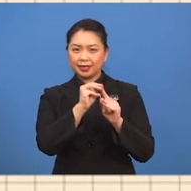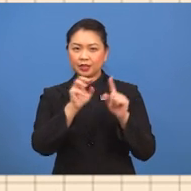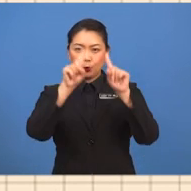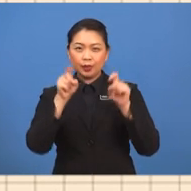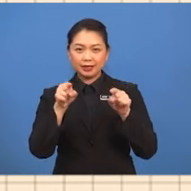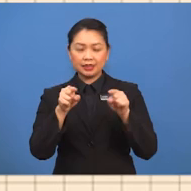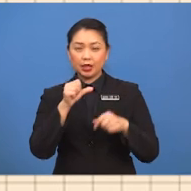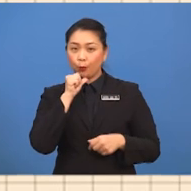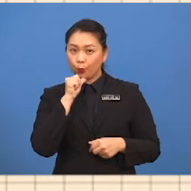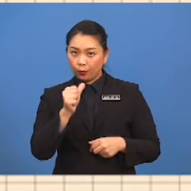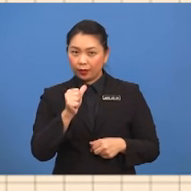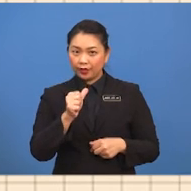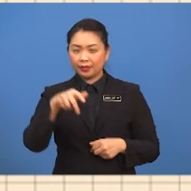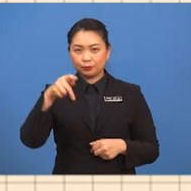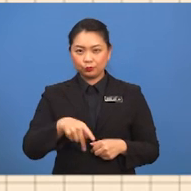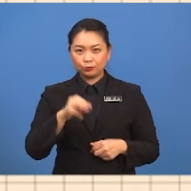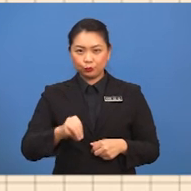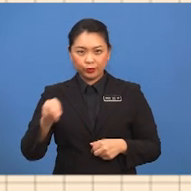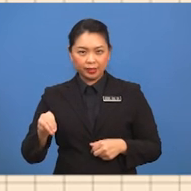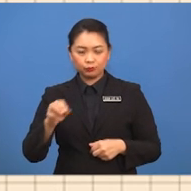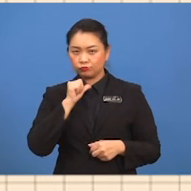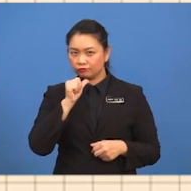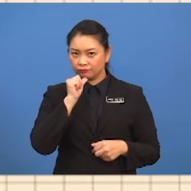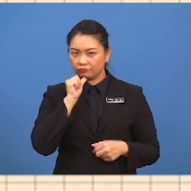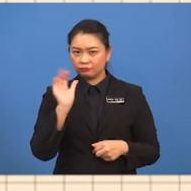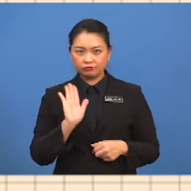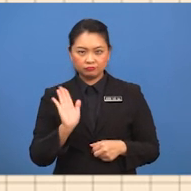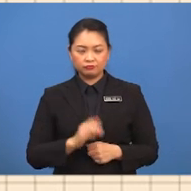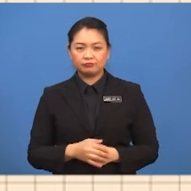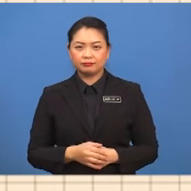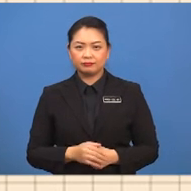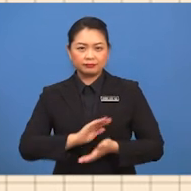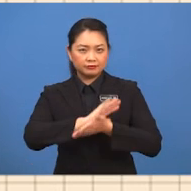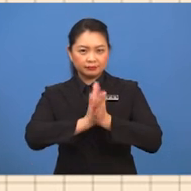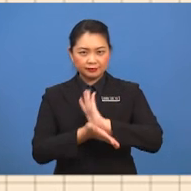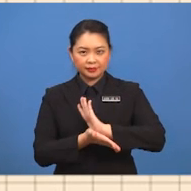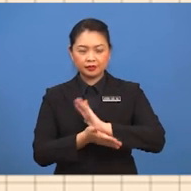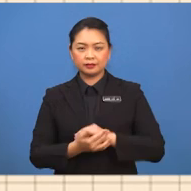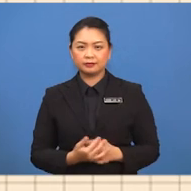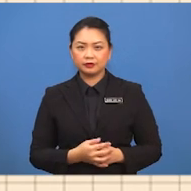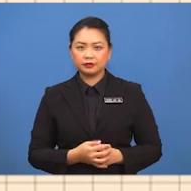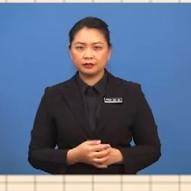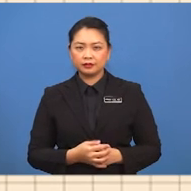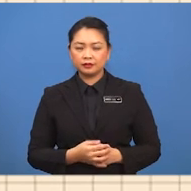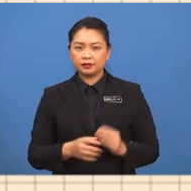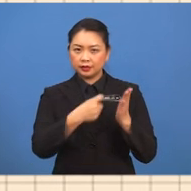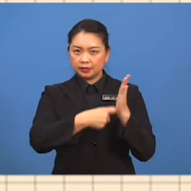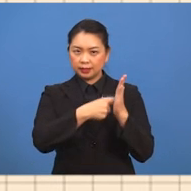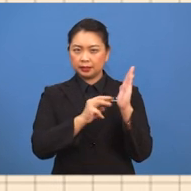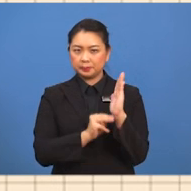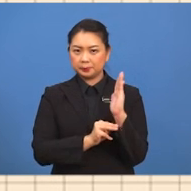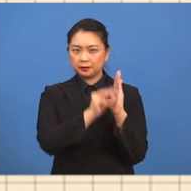bukan bilangan murid. Jadi, nilai